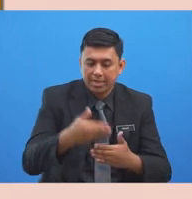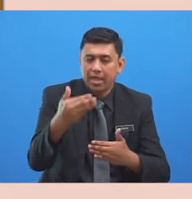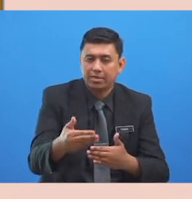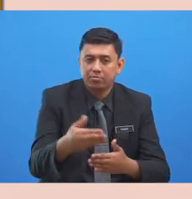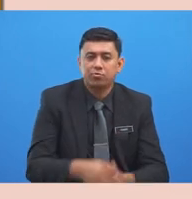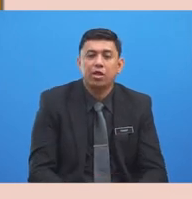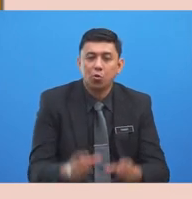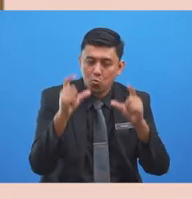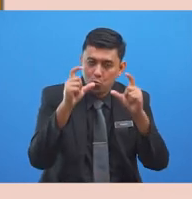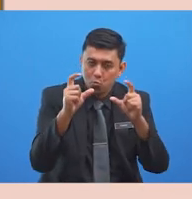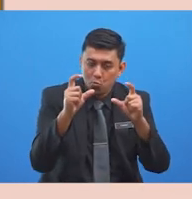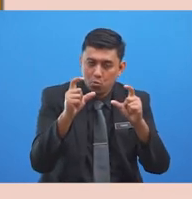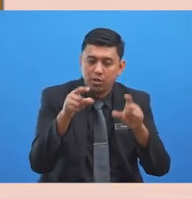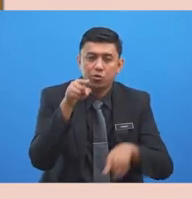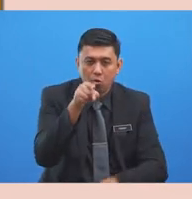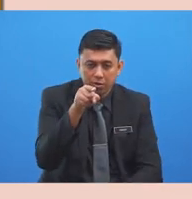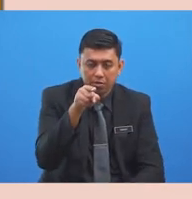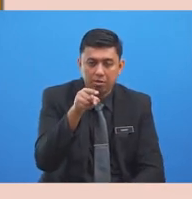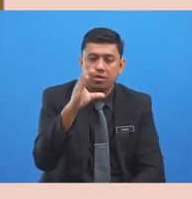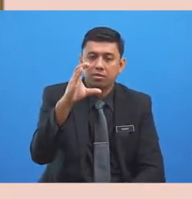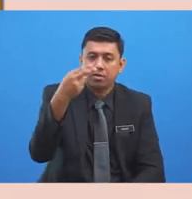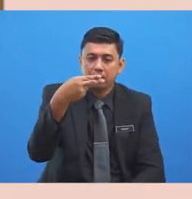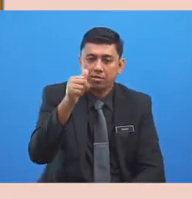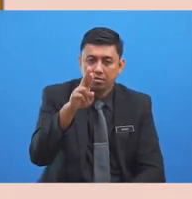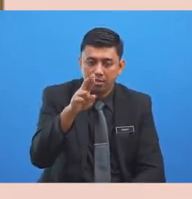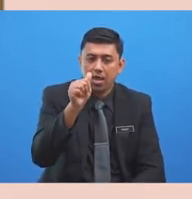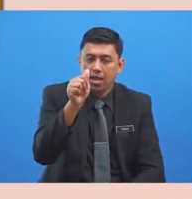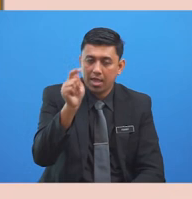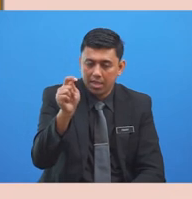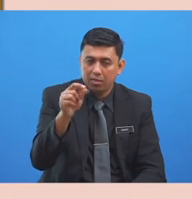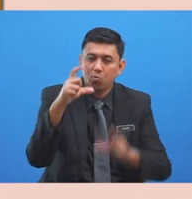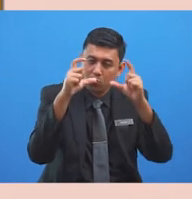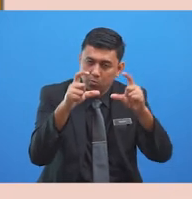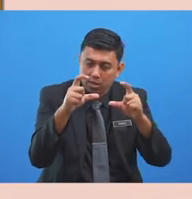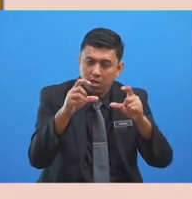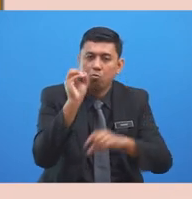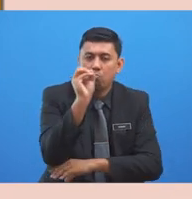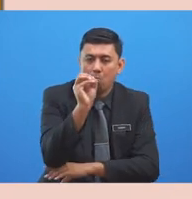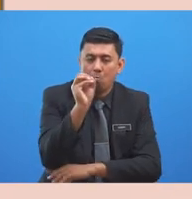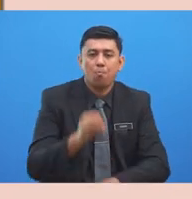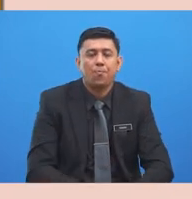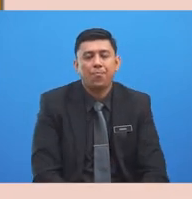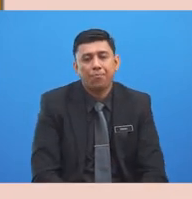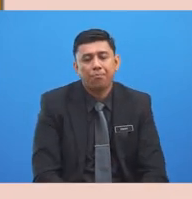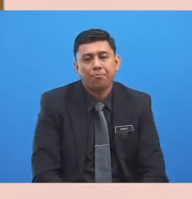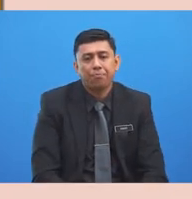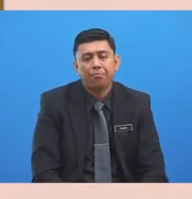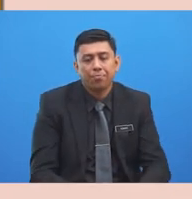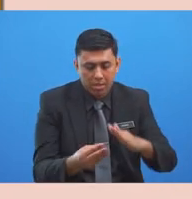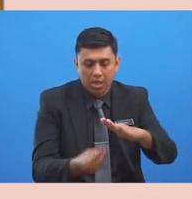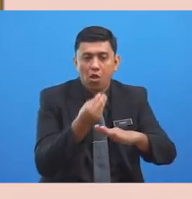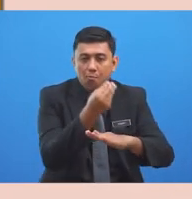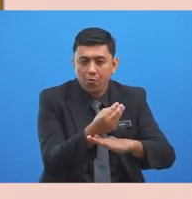next kurungan dot char at kurungan sifar. Output